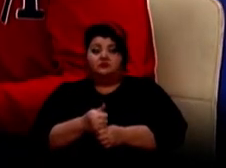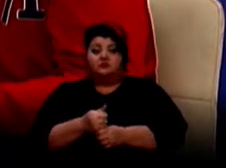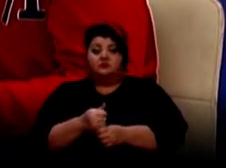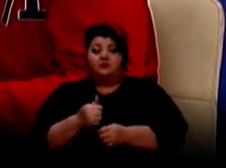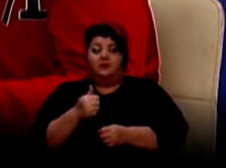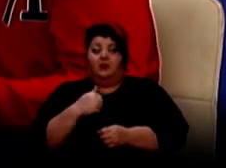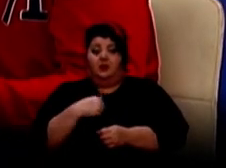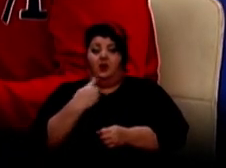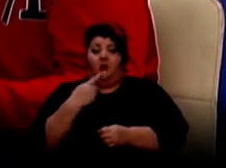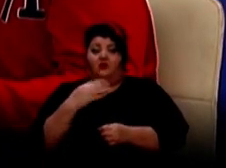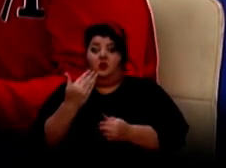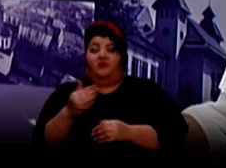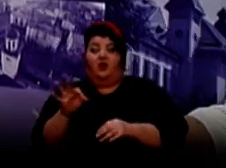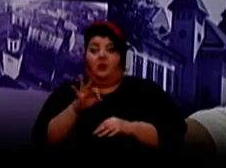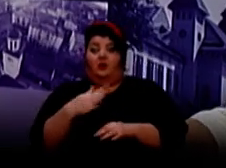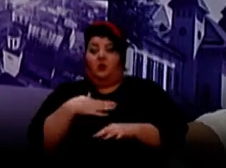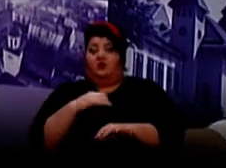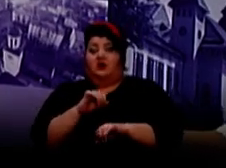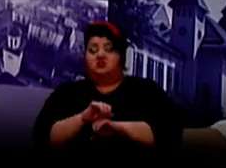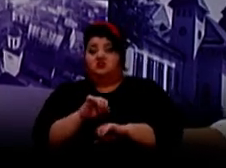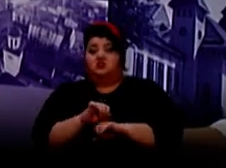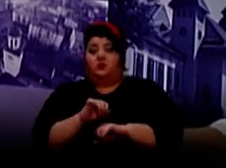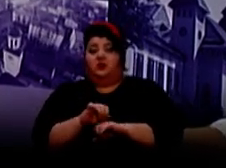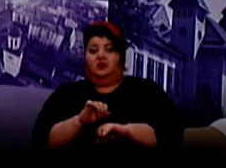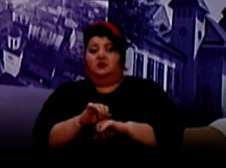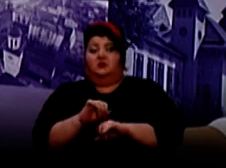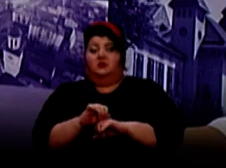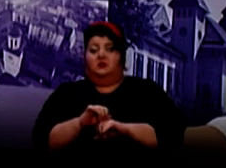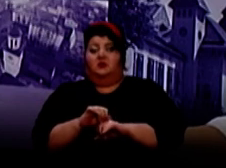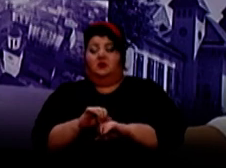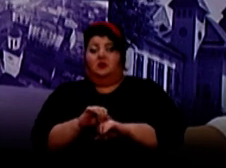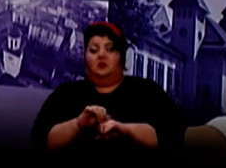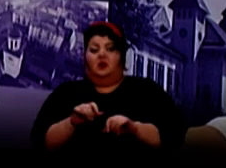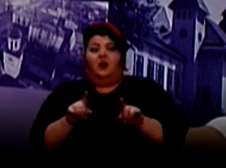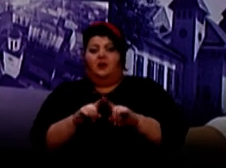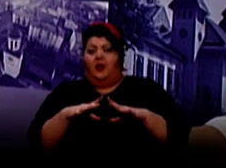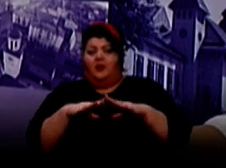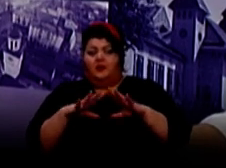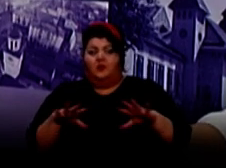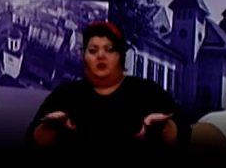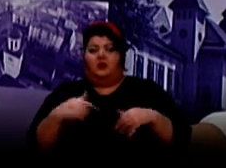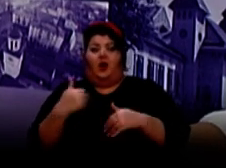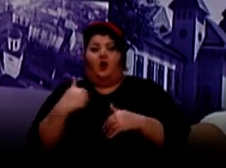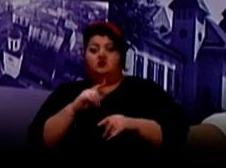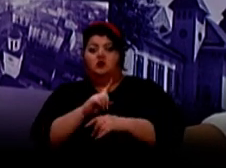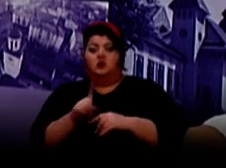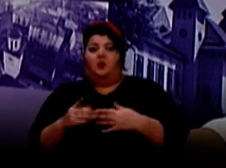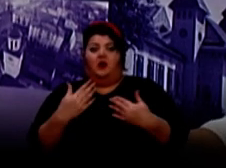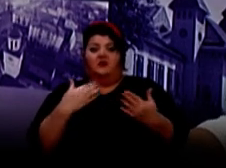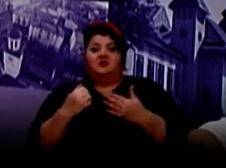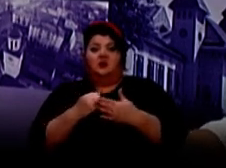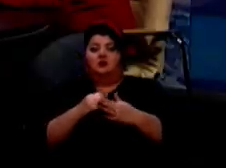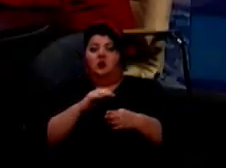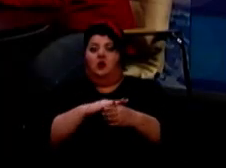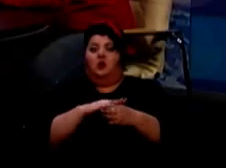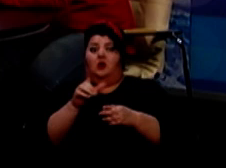автобуси. Асан Сергійович, ви хочете якість за безцінок, такого не буває. Я хочу нормальне відношення до людей, до тримання графіку